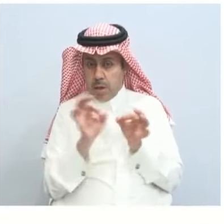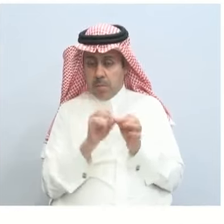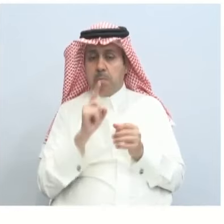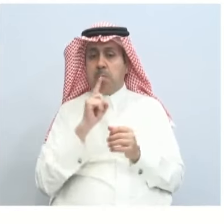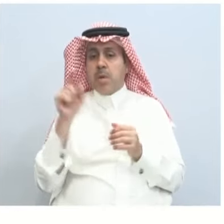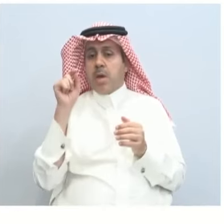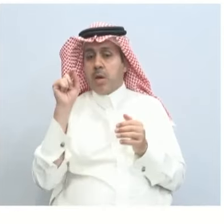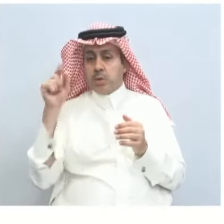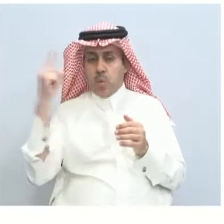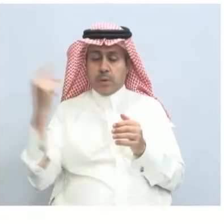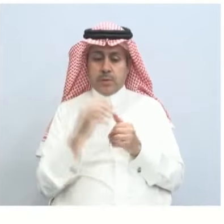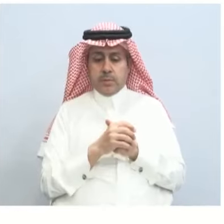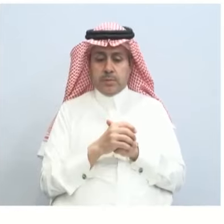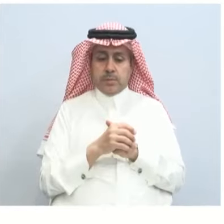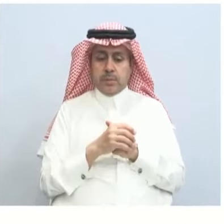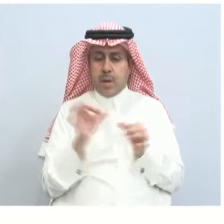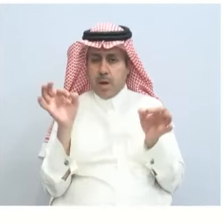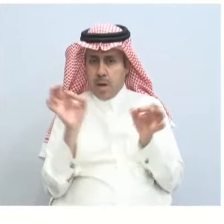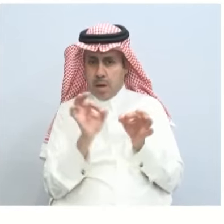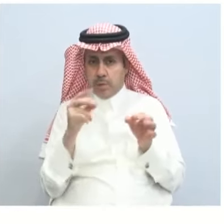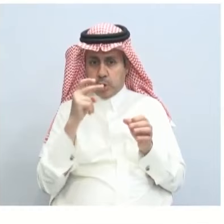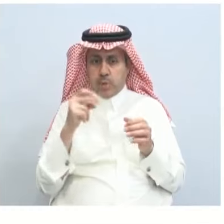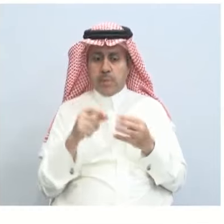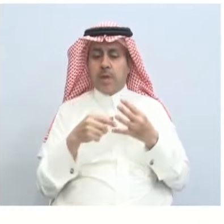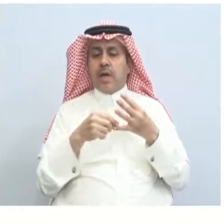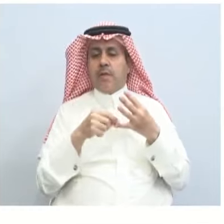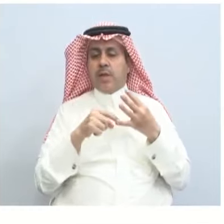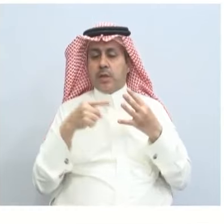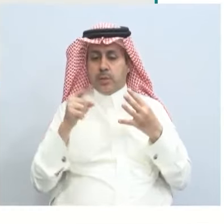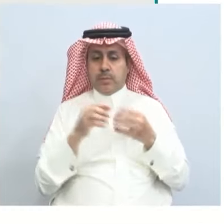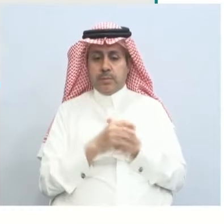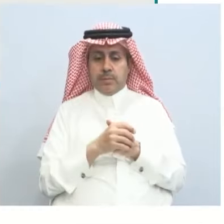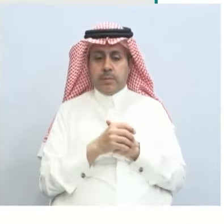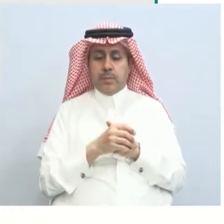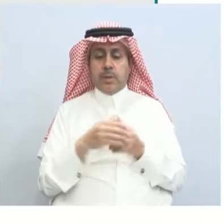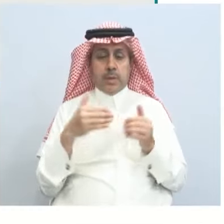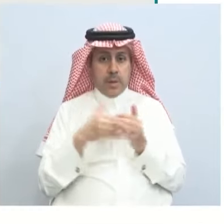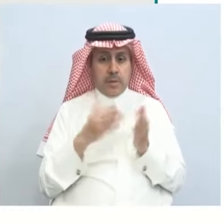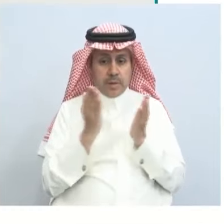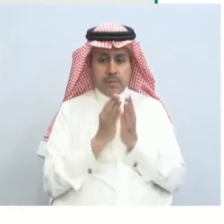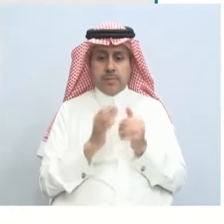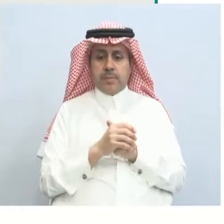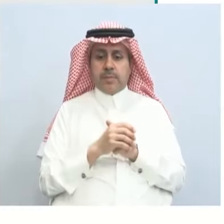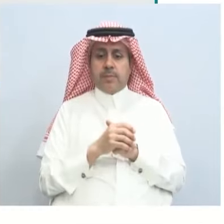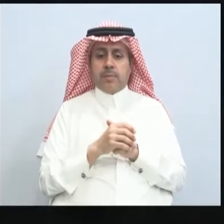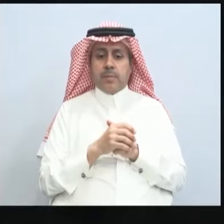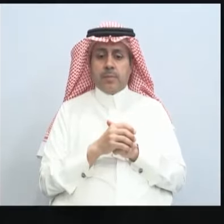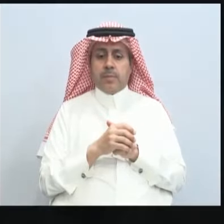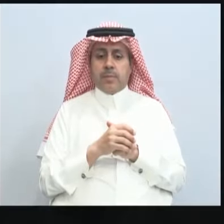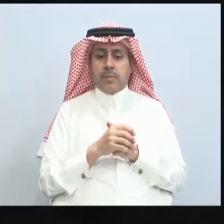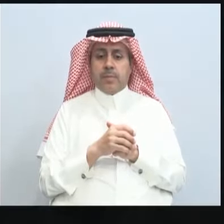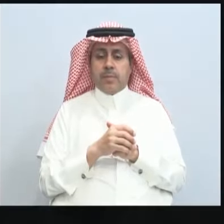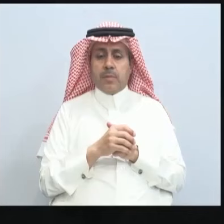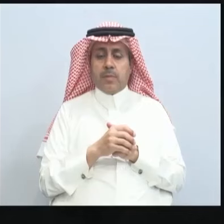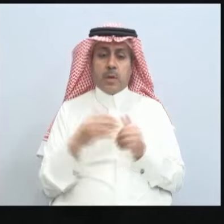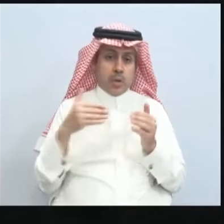101.1 او 06 يعني بهذا الشكل بذلك يعني نكون بحمد لله تعالى اخواني الكرام واخواتي وصلنا معكم